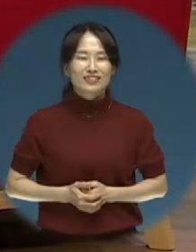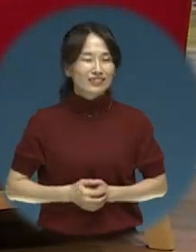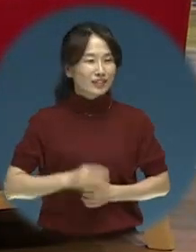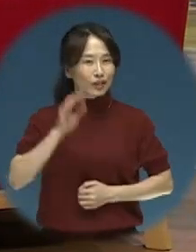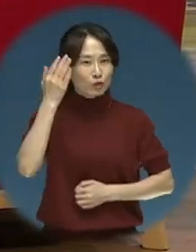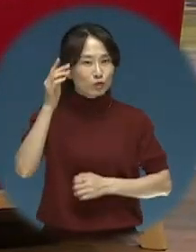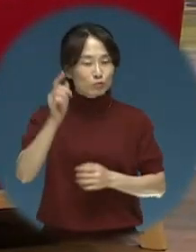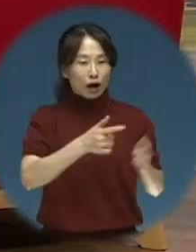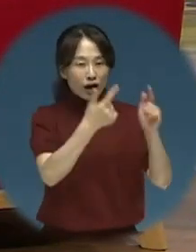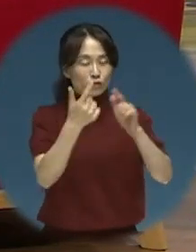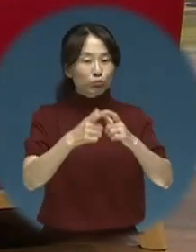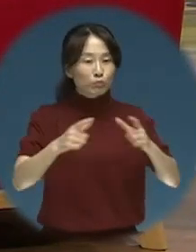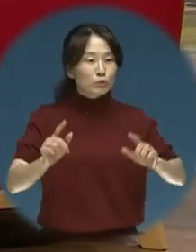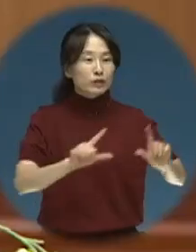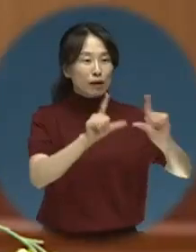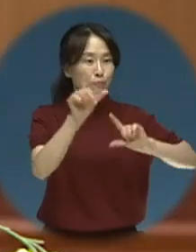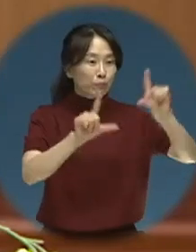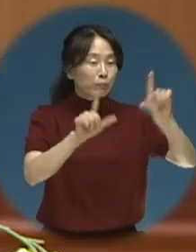요즘은 하루 일상이 어떠세요?